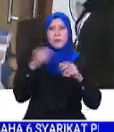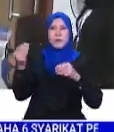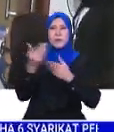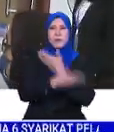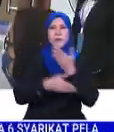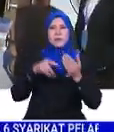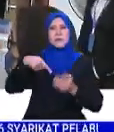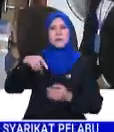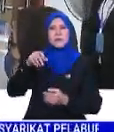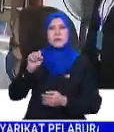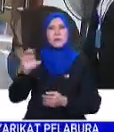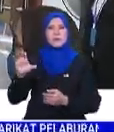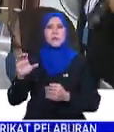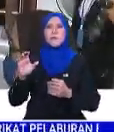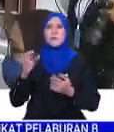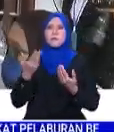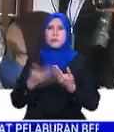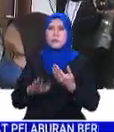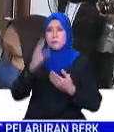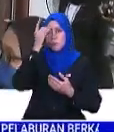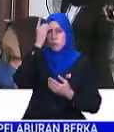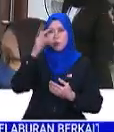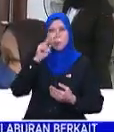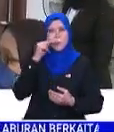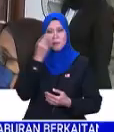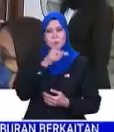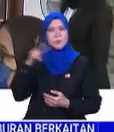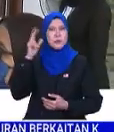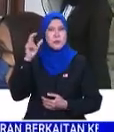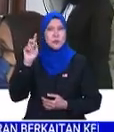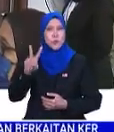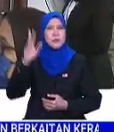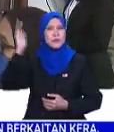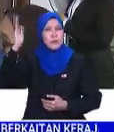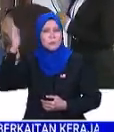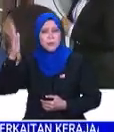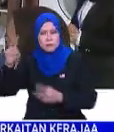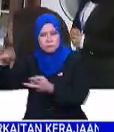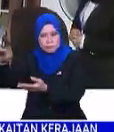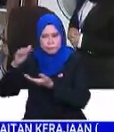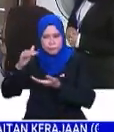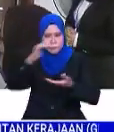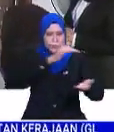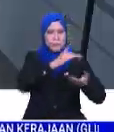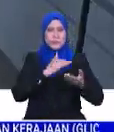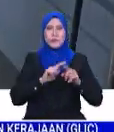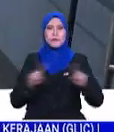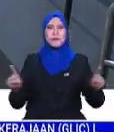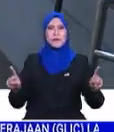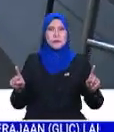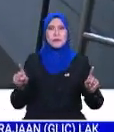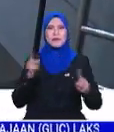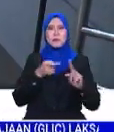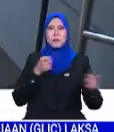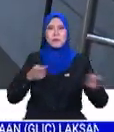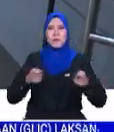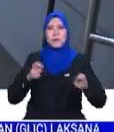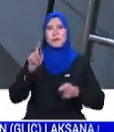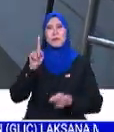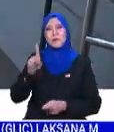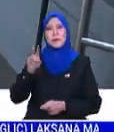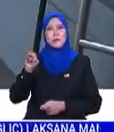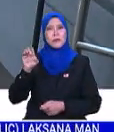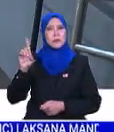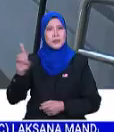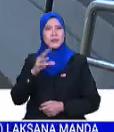Negara PAC. Ini selepas Datuk Seri Najib mendengar dua taklimat berbeza oleh pengurus kanan 1MDB Deloitte Tan